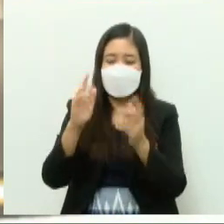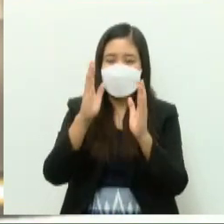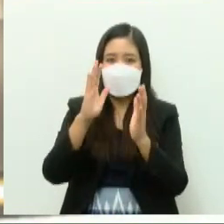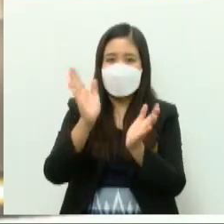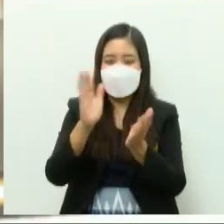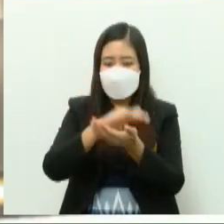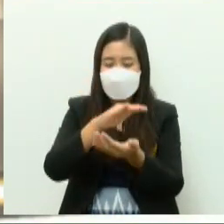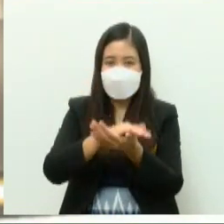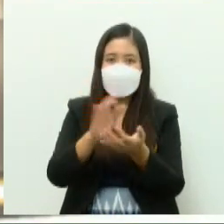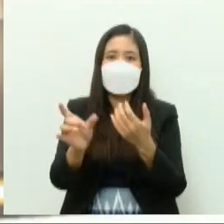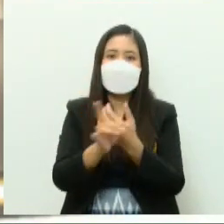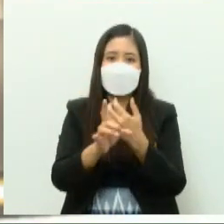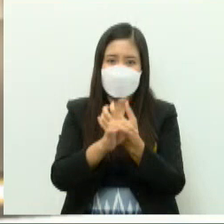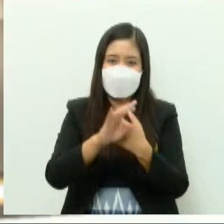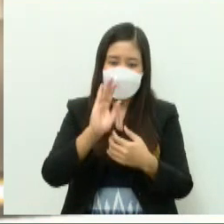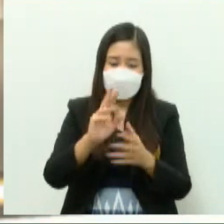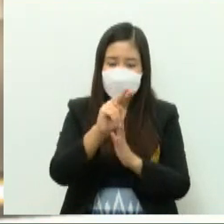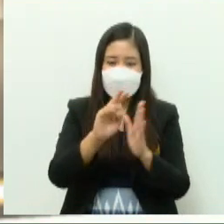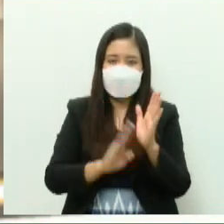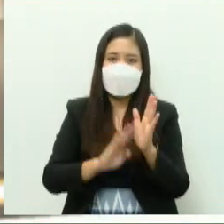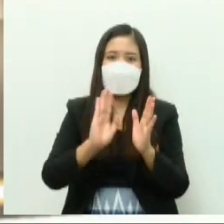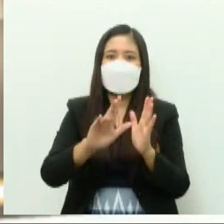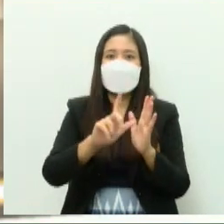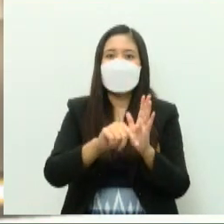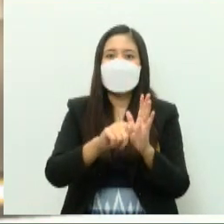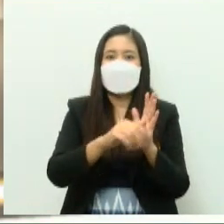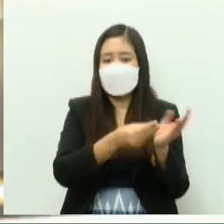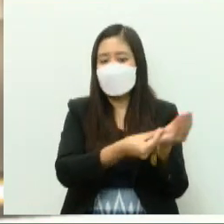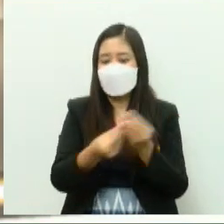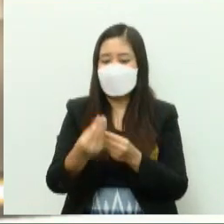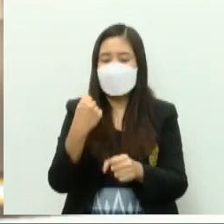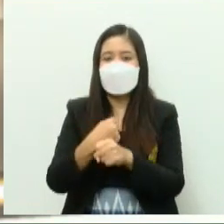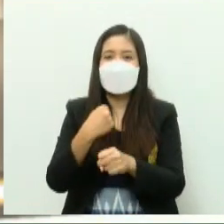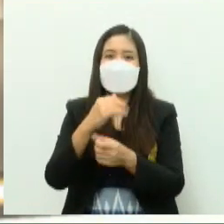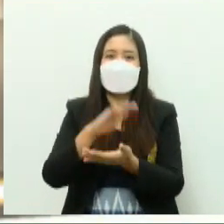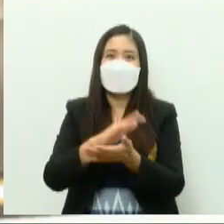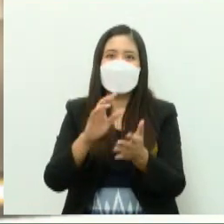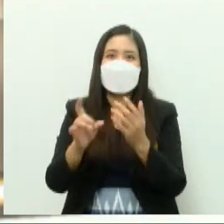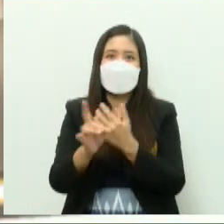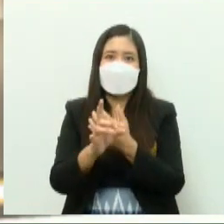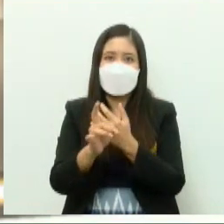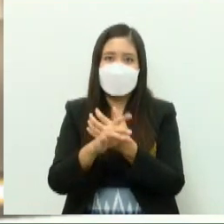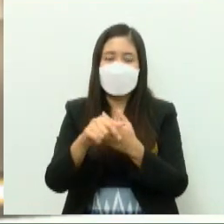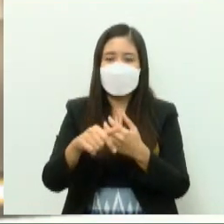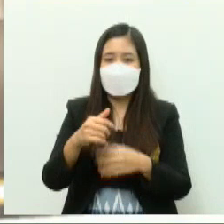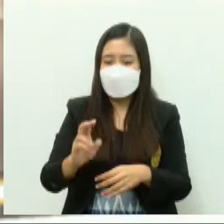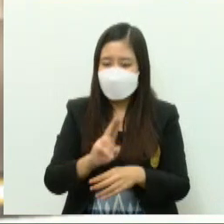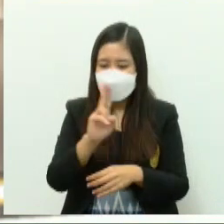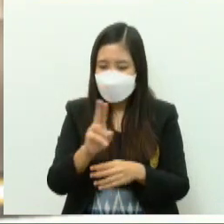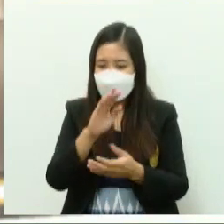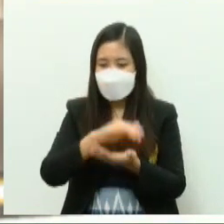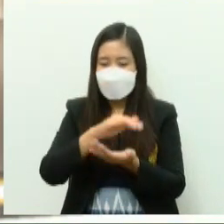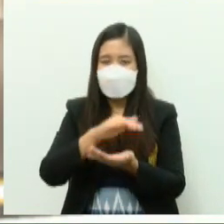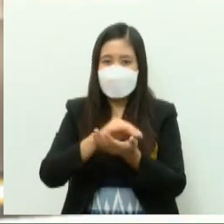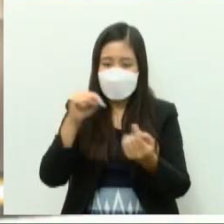พอันนี้ก็เป็นนโยบายของท่านเลขานะครับรวมทั้งท่านรัฐมนตรีว่าการกระทรวงสาธารณสุขที่พยายามจะให้โรงเรียนต่างๆได้ใ